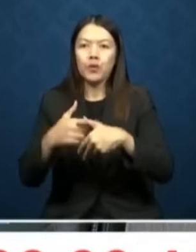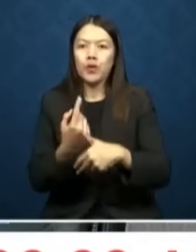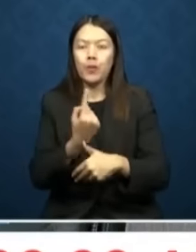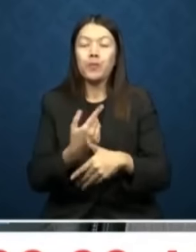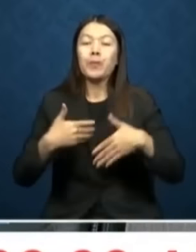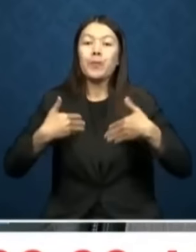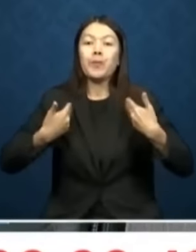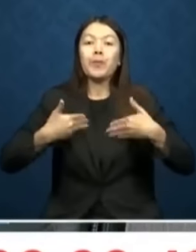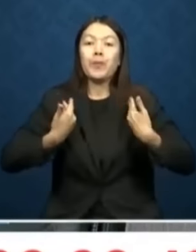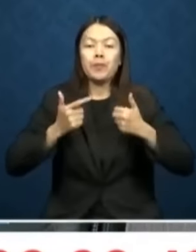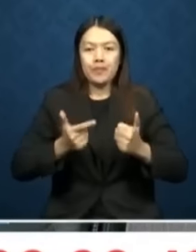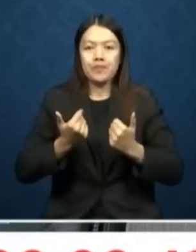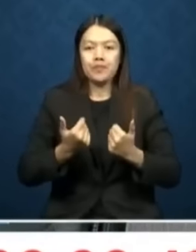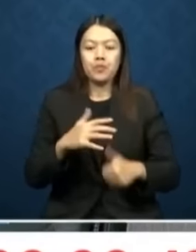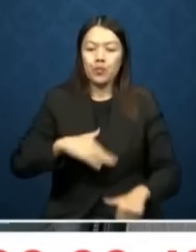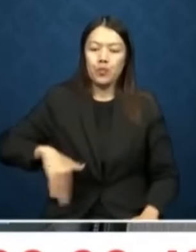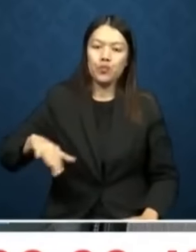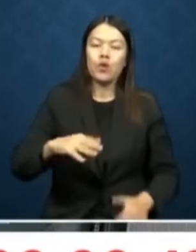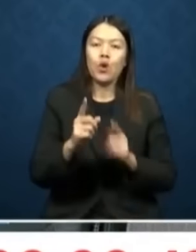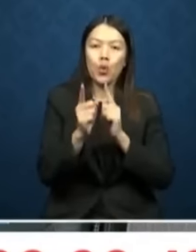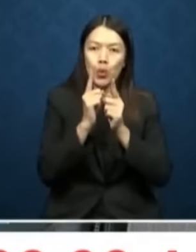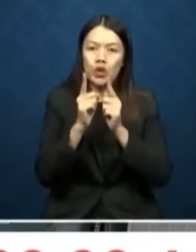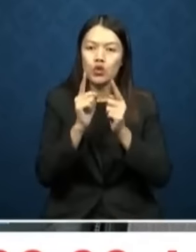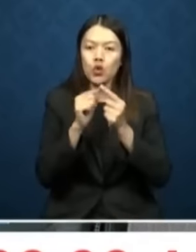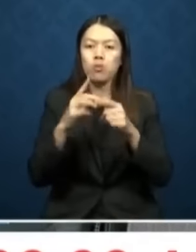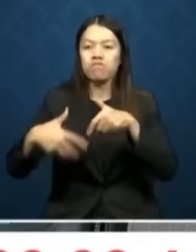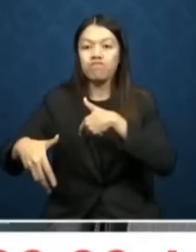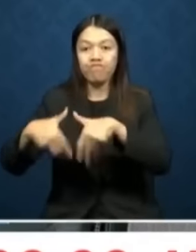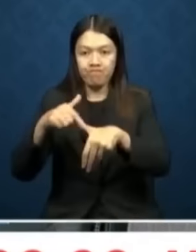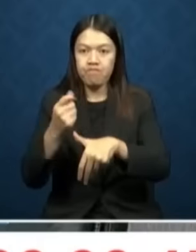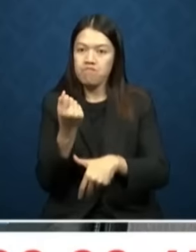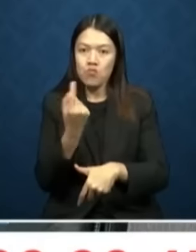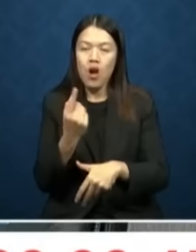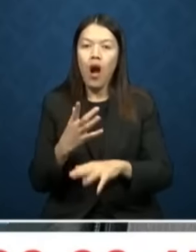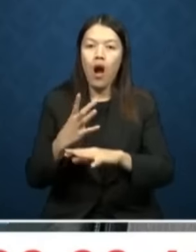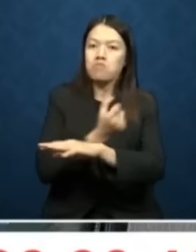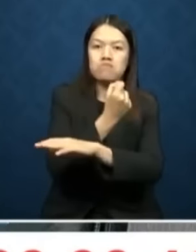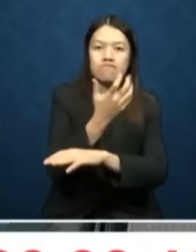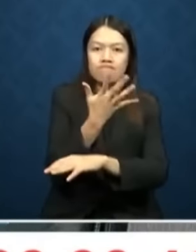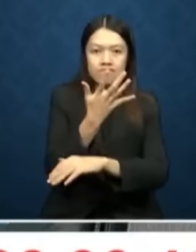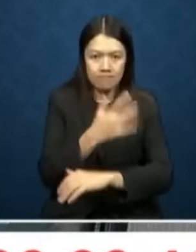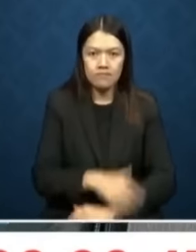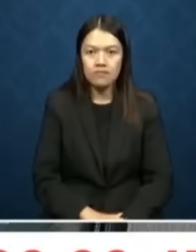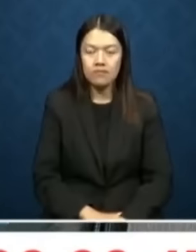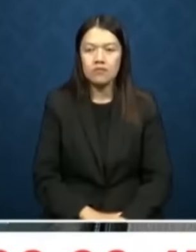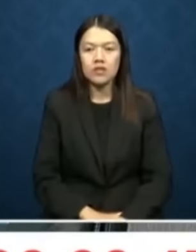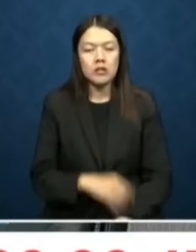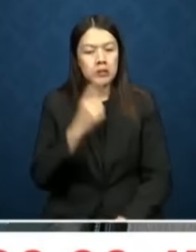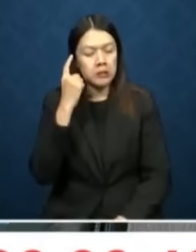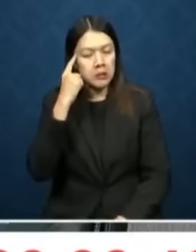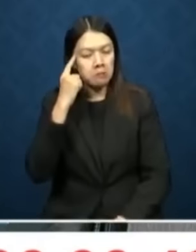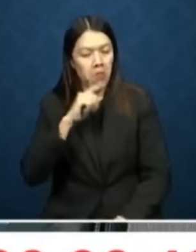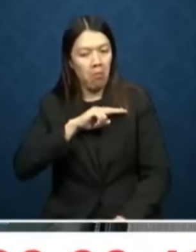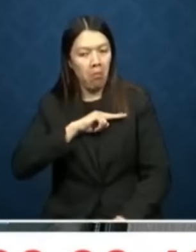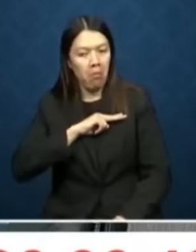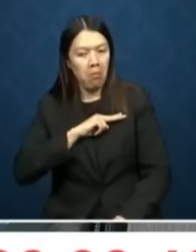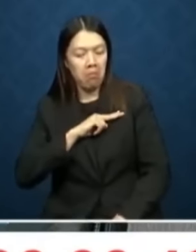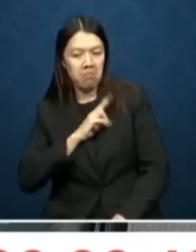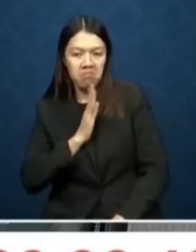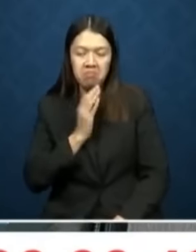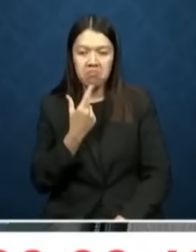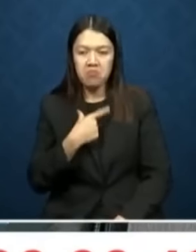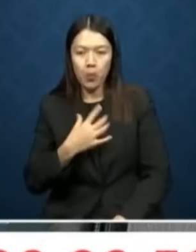วันนี้พวกเราจะพูดกันแต่เรื่องของบ้านเมืองจะไม่มีเรื่องของการเมืองหรืออคติส่วนตัวเข้ามาปะปนเป็นอันขาด